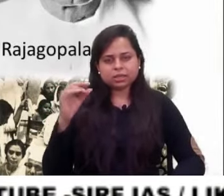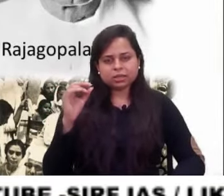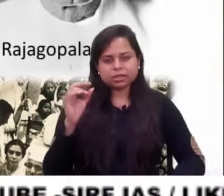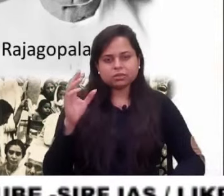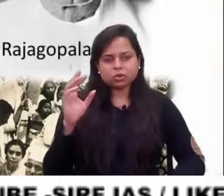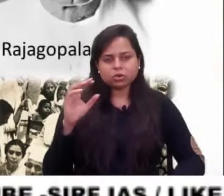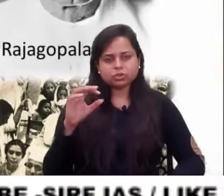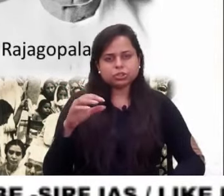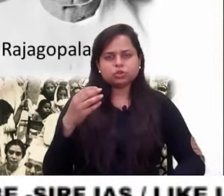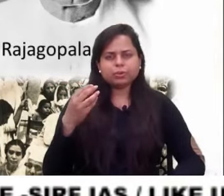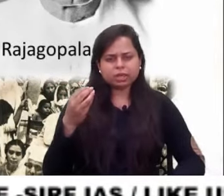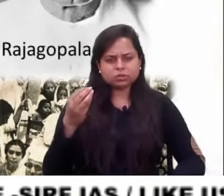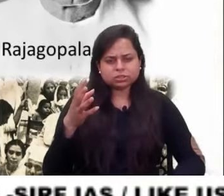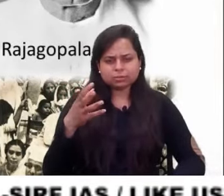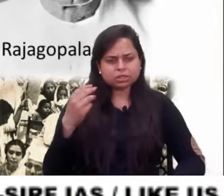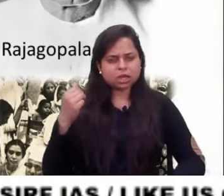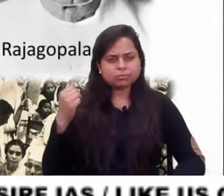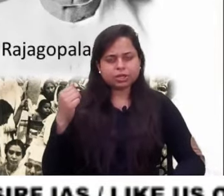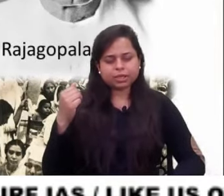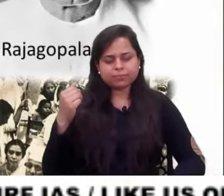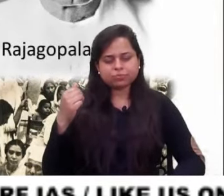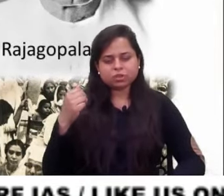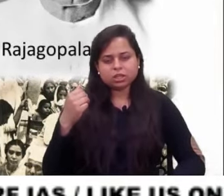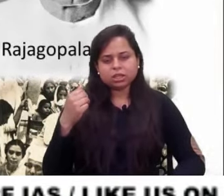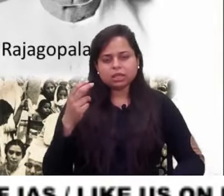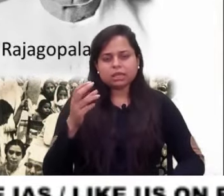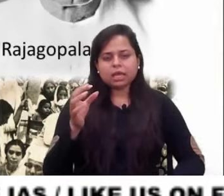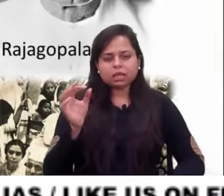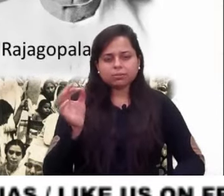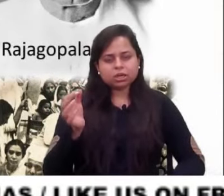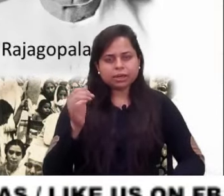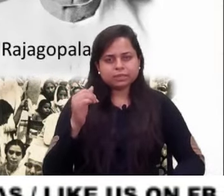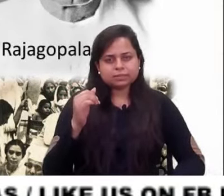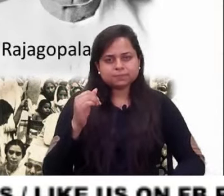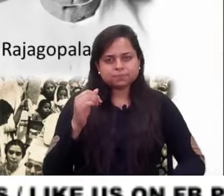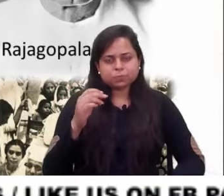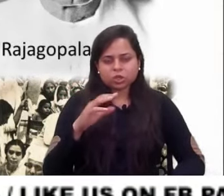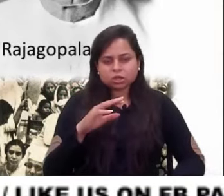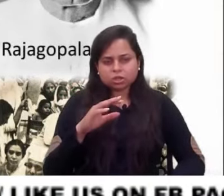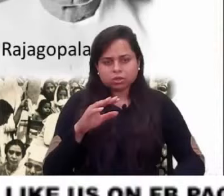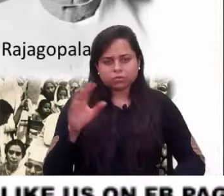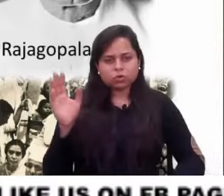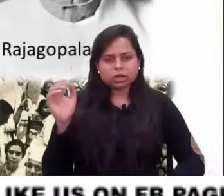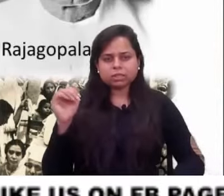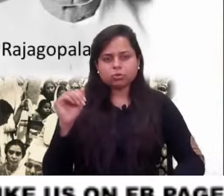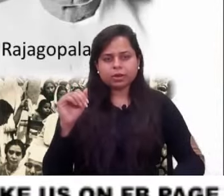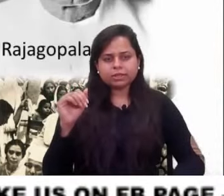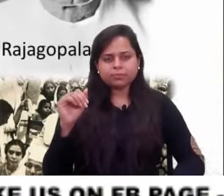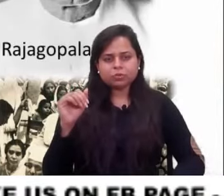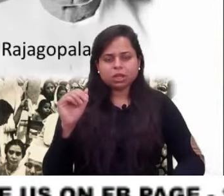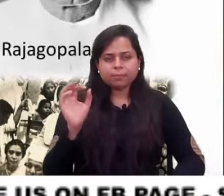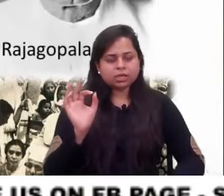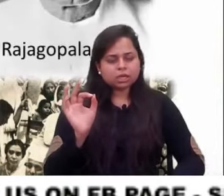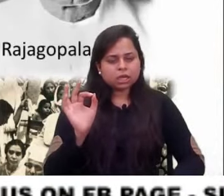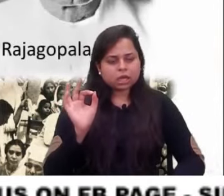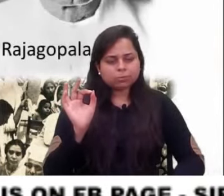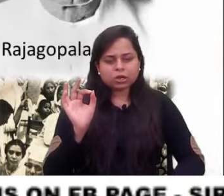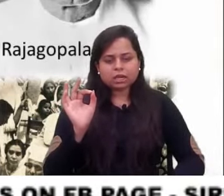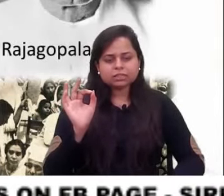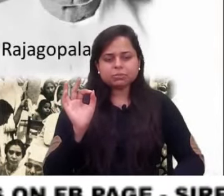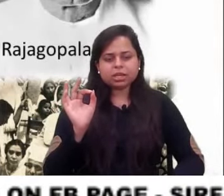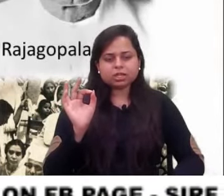एंड इसका एक रिटर्न पॉजिशन हुई है उस हिसाब से काम करें कि वह खत्म हो गए थे